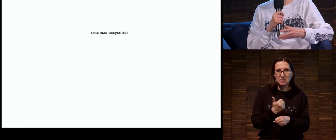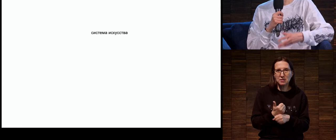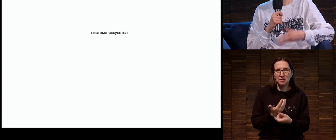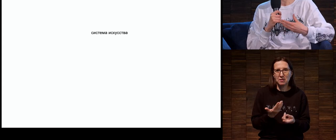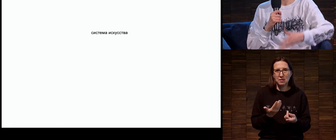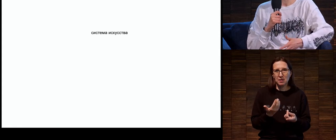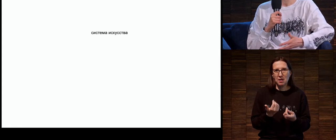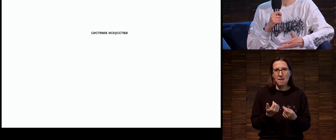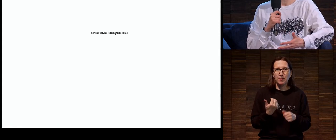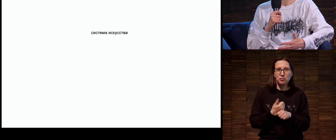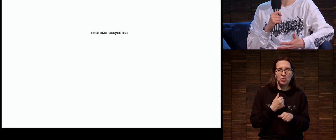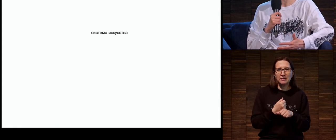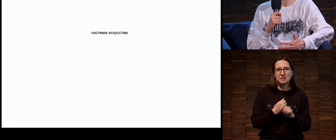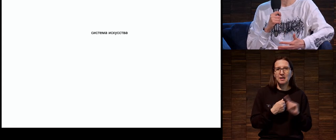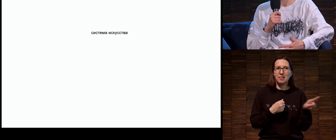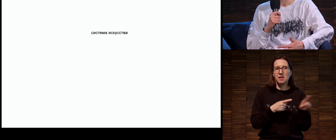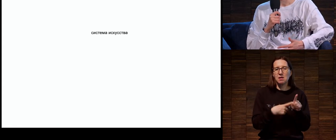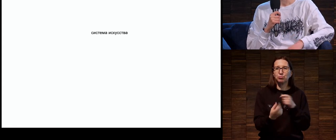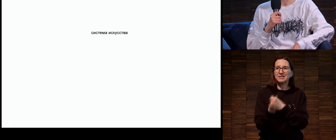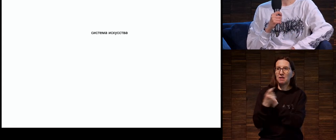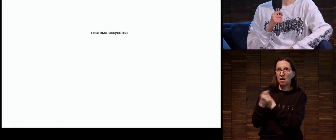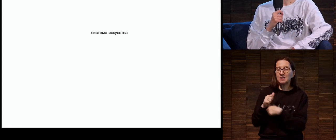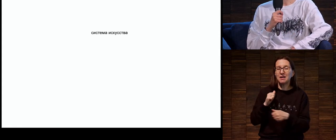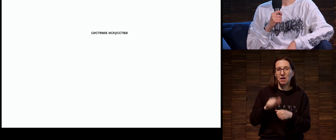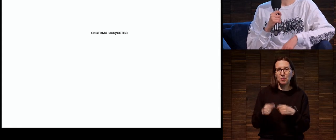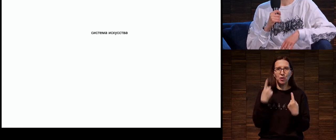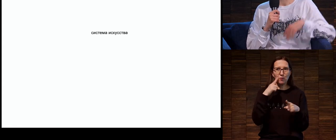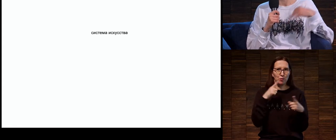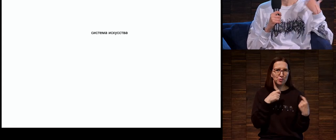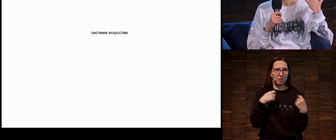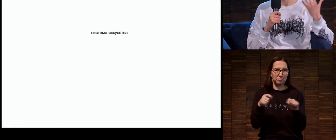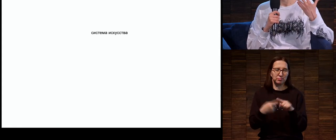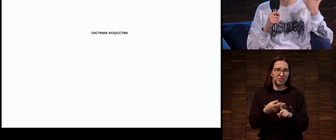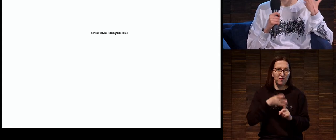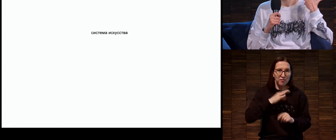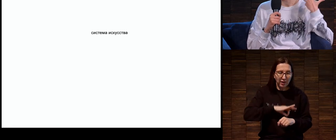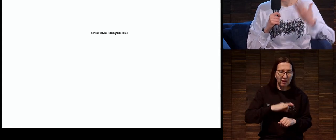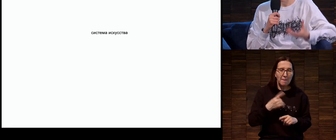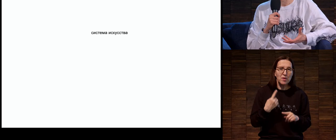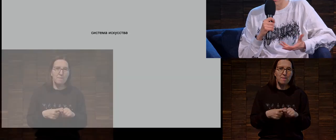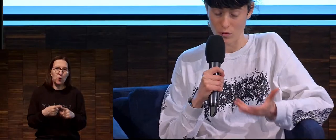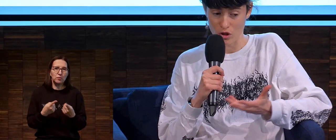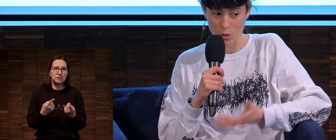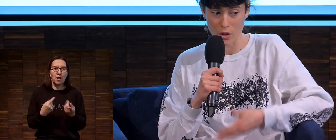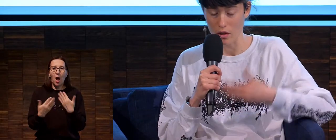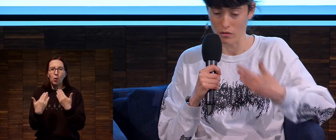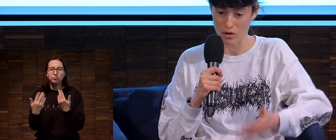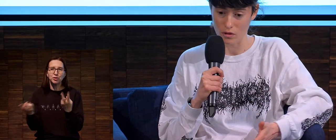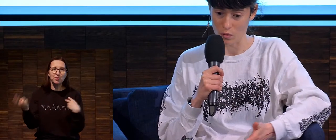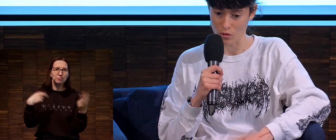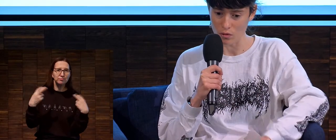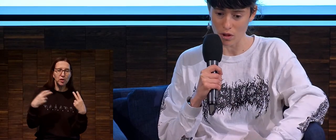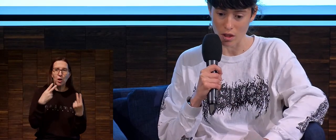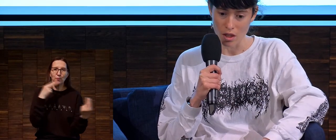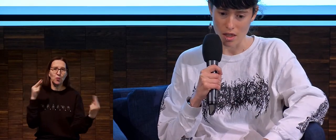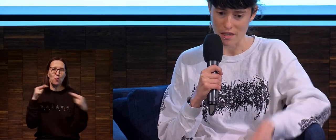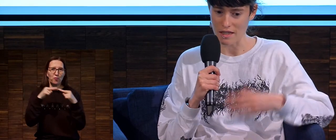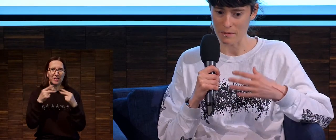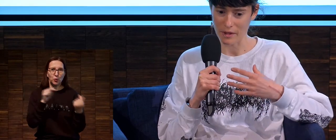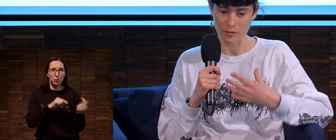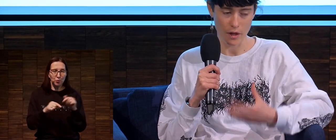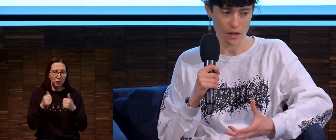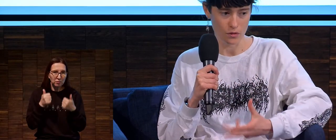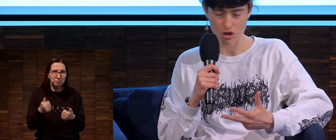пополнить бюджет не через коммерческие заказы. Вот. А во-вторых, для них это была какая-то возможность общения с аудиторией, увидеть друг друга.